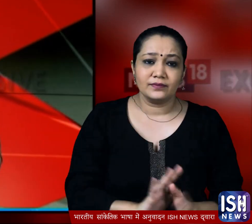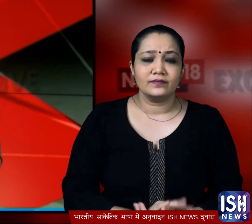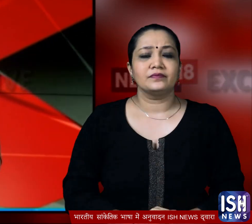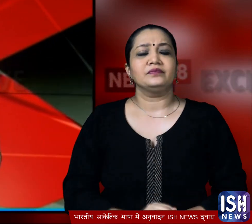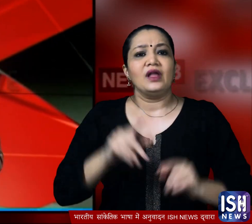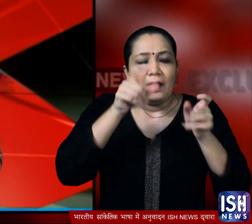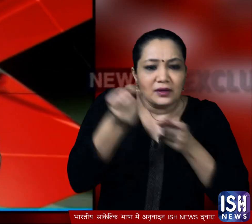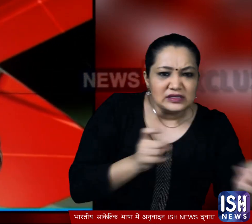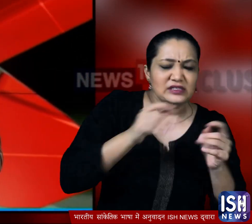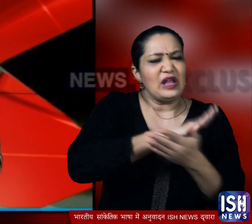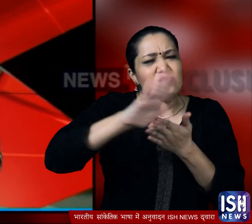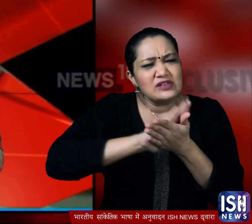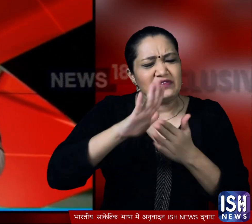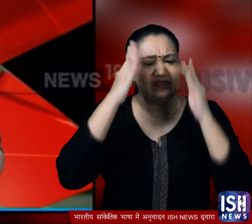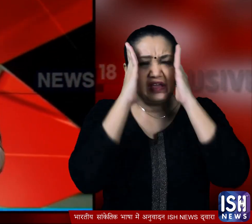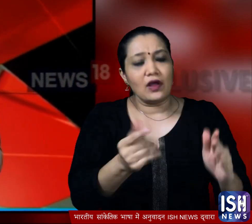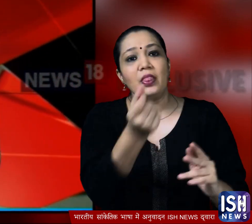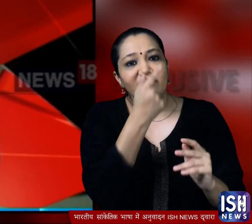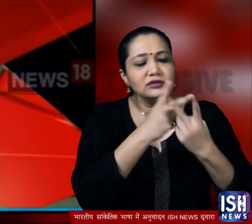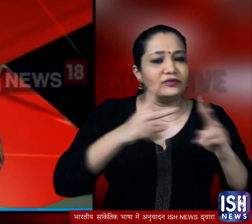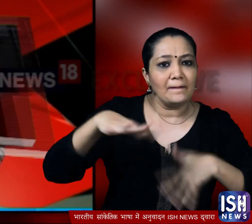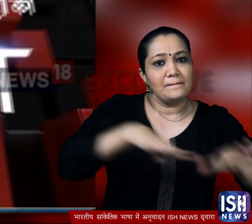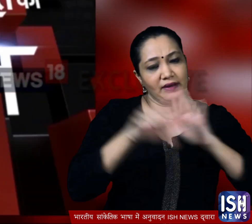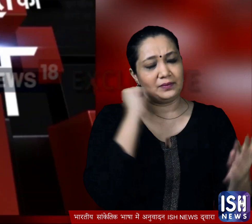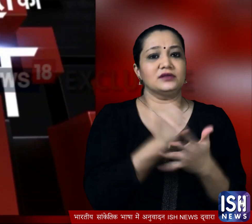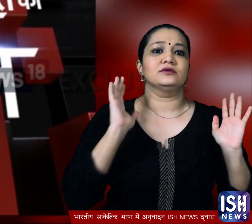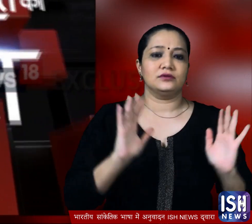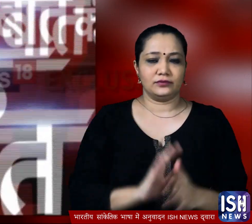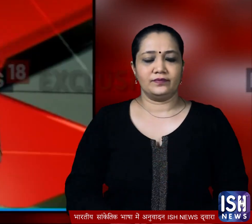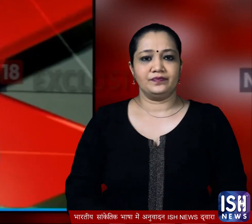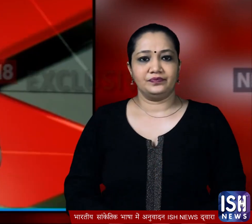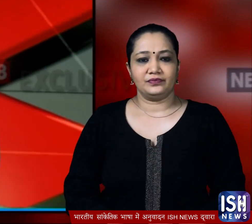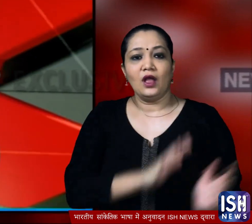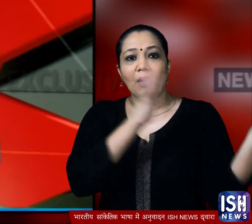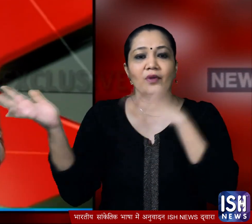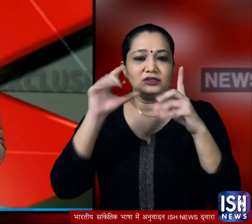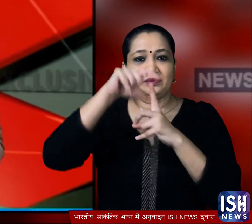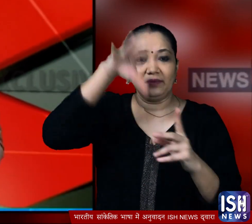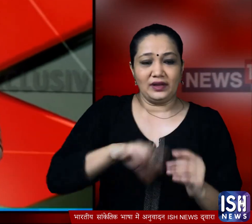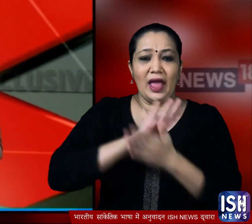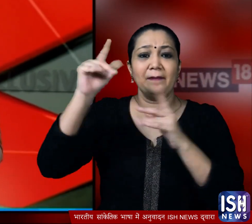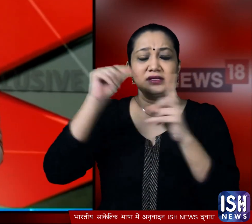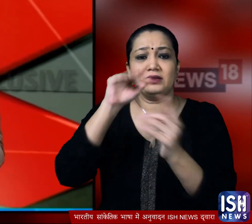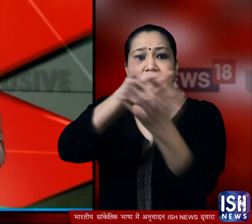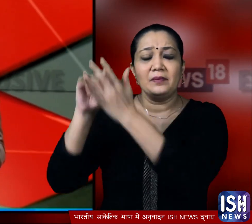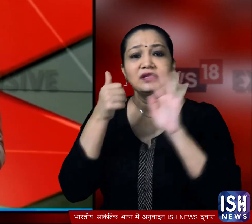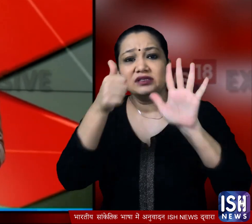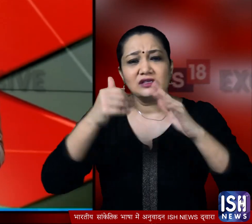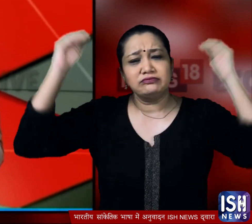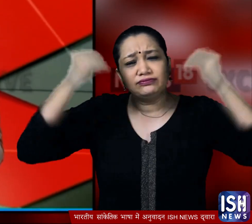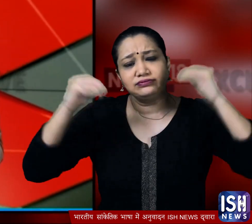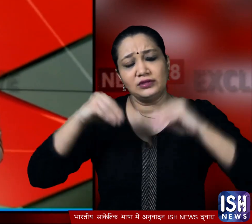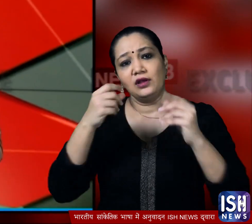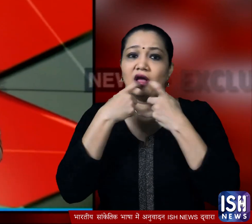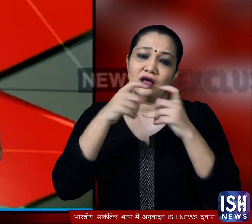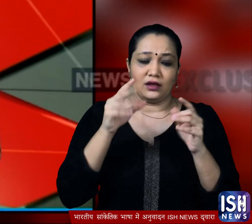वहां प्रशासन का पूरा जोर अभी सफाई और दवाई की व्यवस्था दुरुस्त करने पर। मौसम विभाग ने हिमाचल प्रदेश के 6 जिलों में भारी